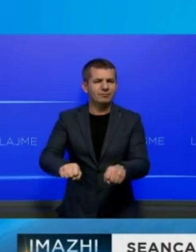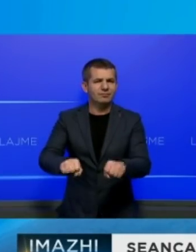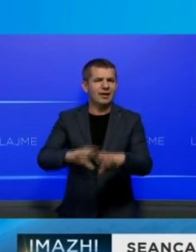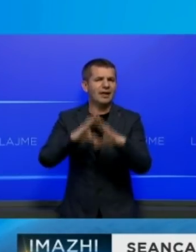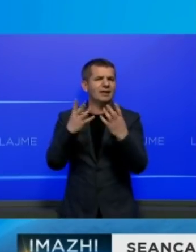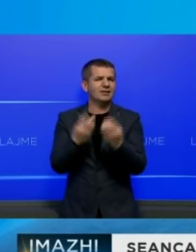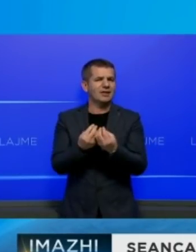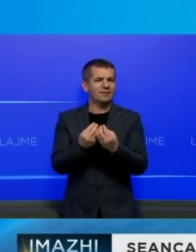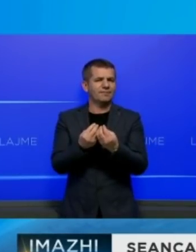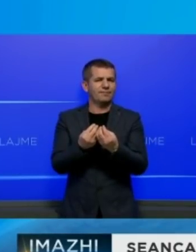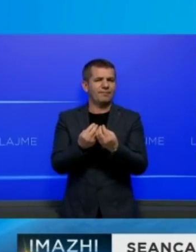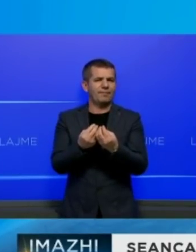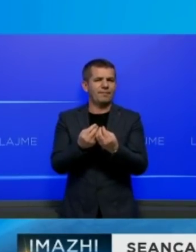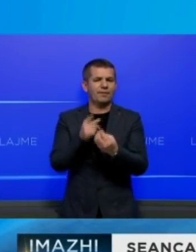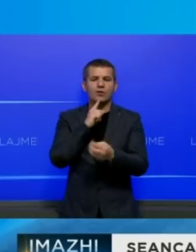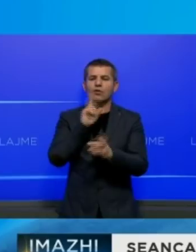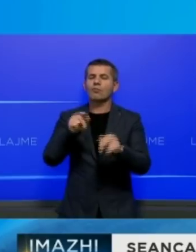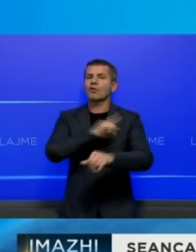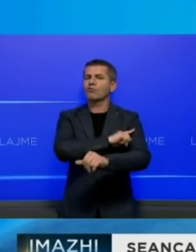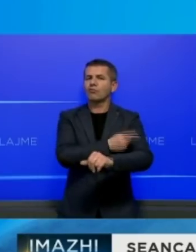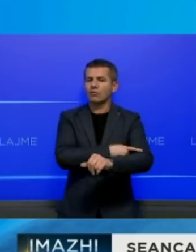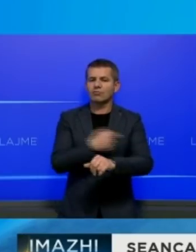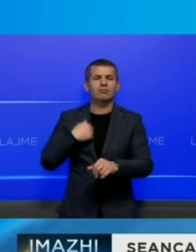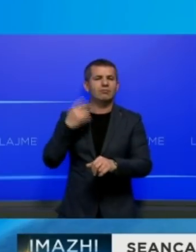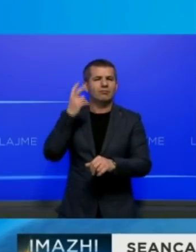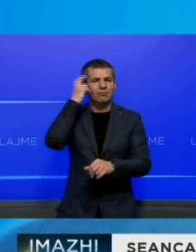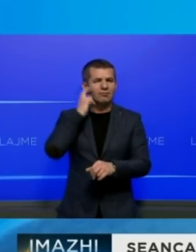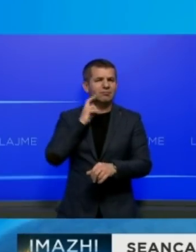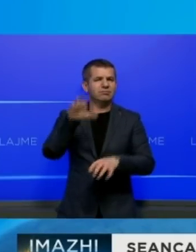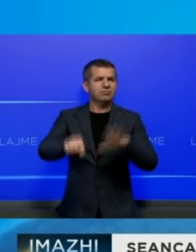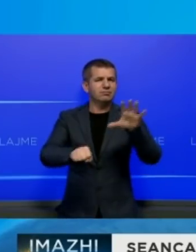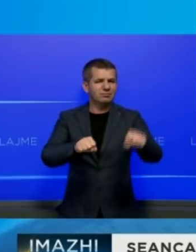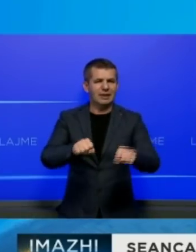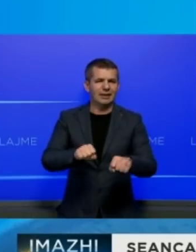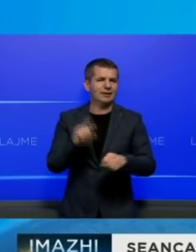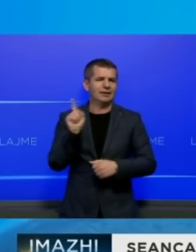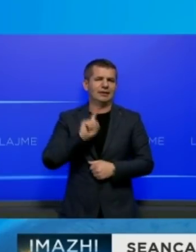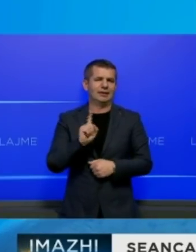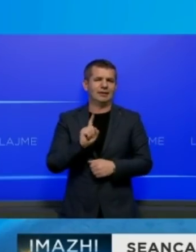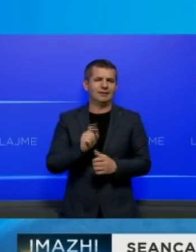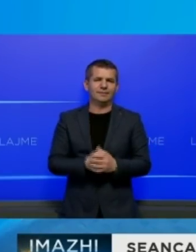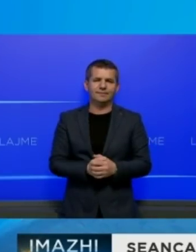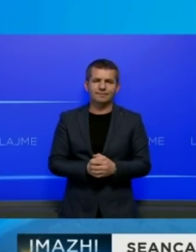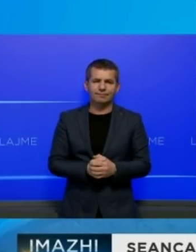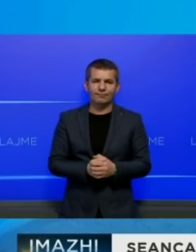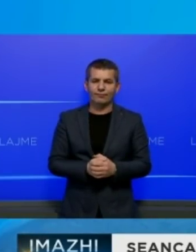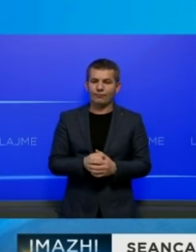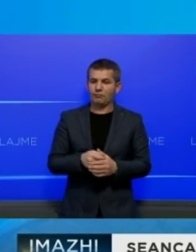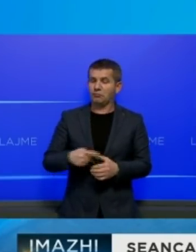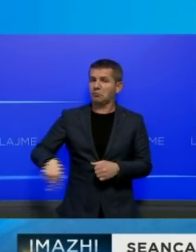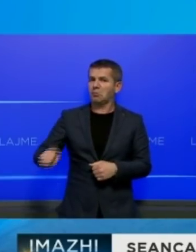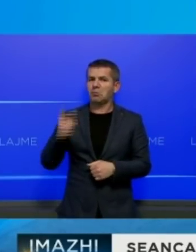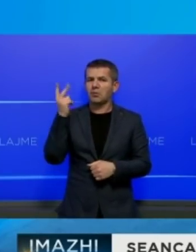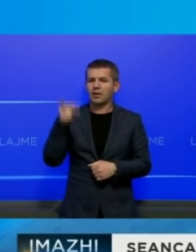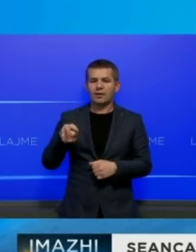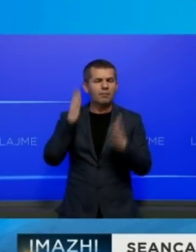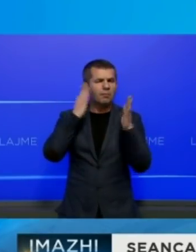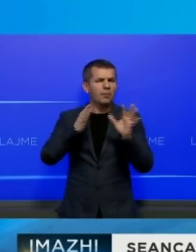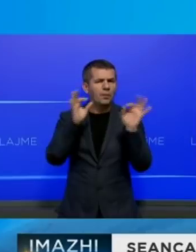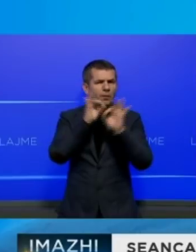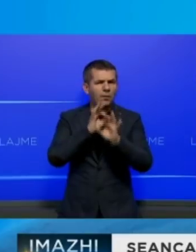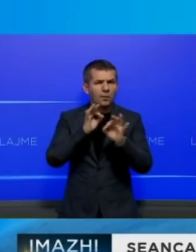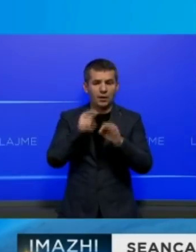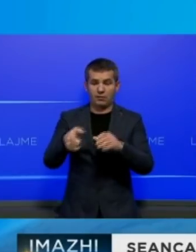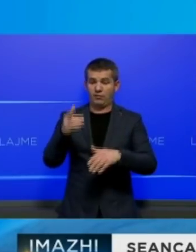ata që posedojnë fuqin e shkatrimit në mas. Pa kush ka besuar se sikur se në